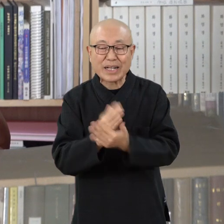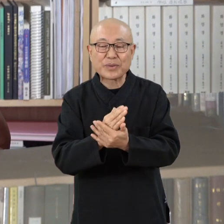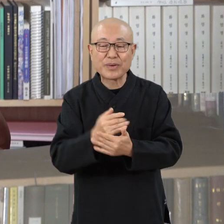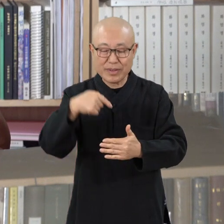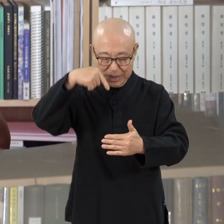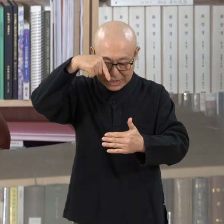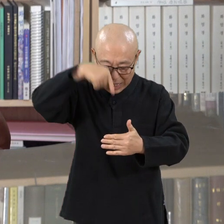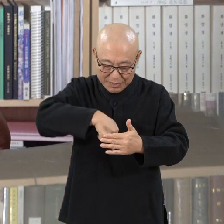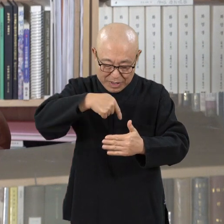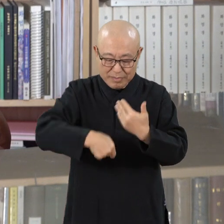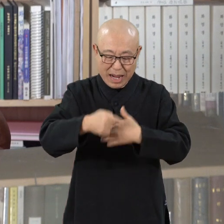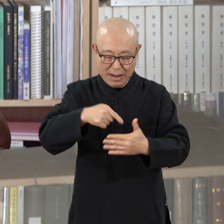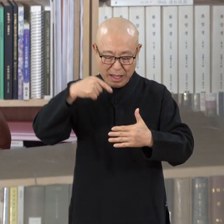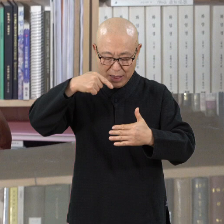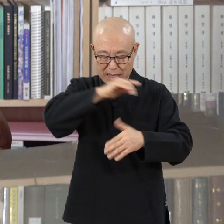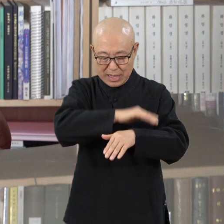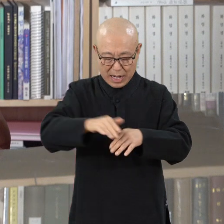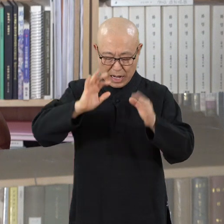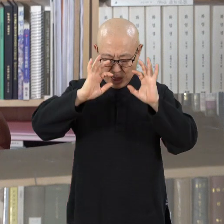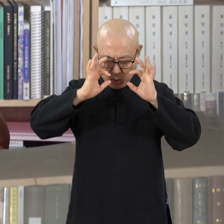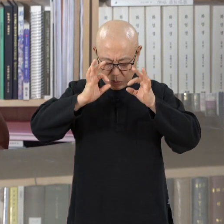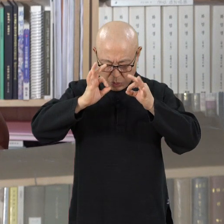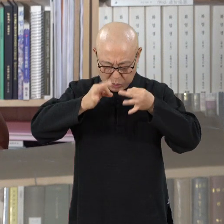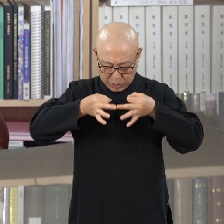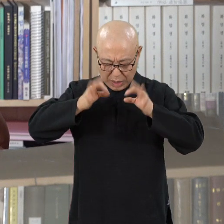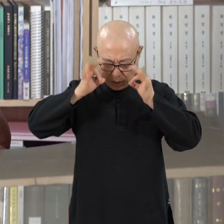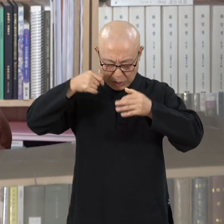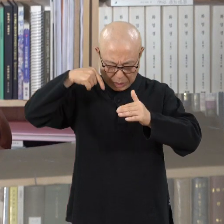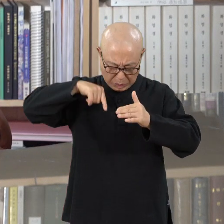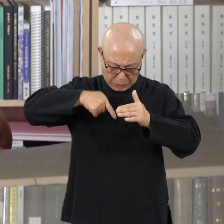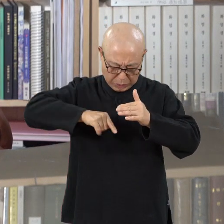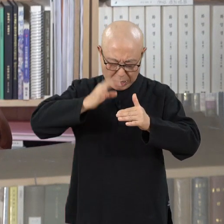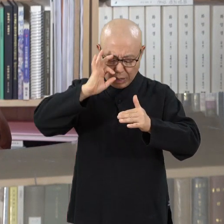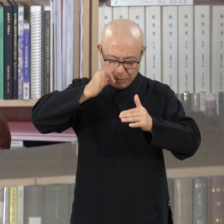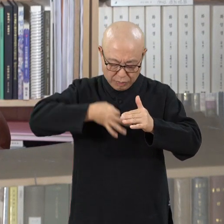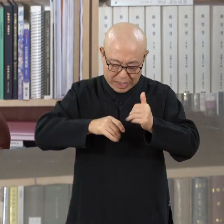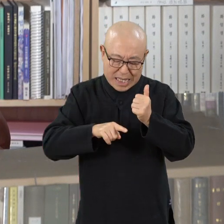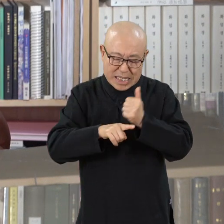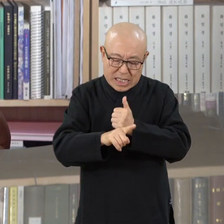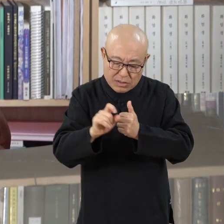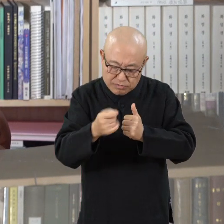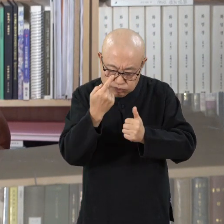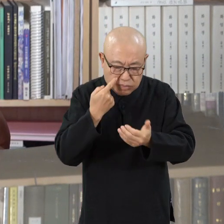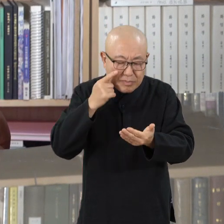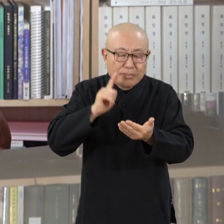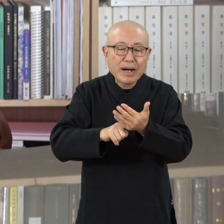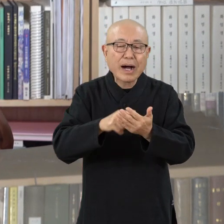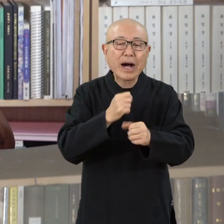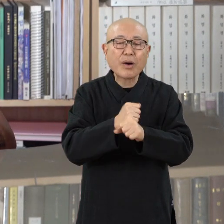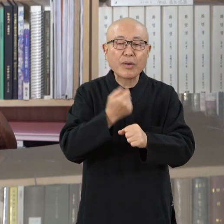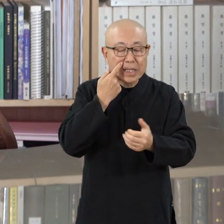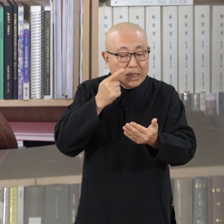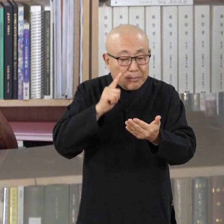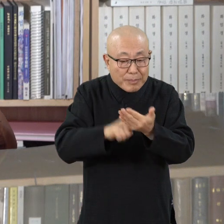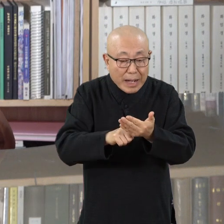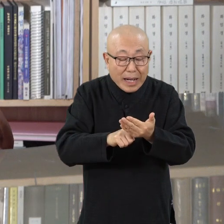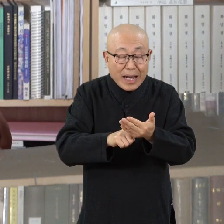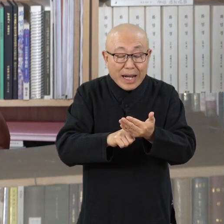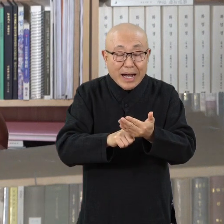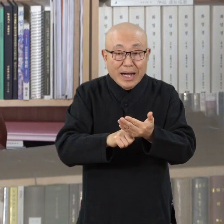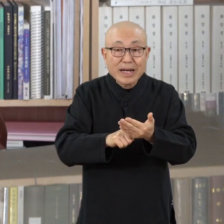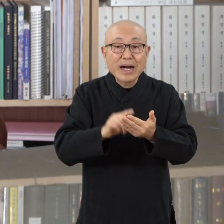세계를 깊이 관찰하고 살핌으로써 그 원인을 찾고 원인을 찾으면